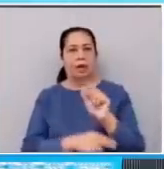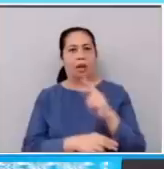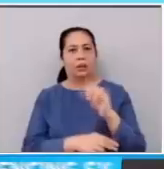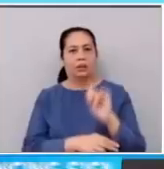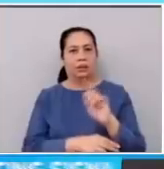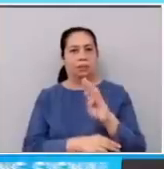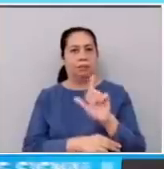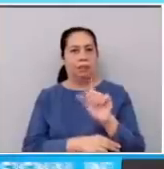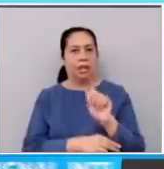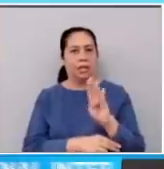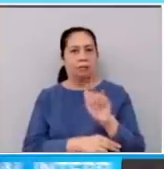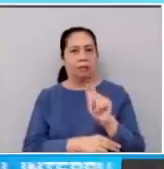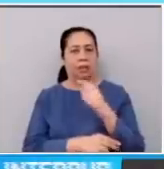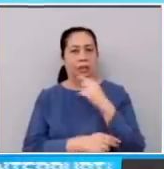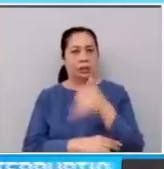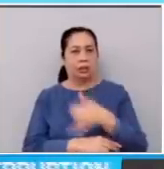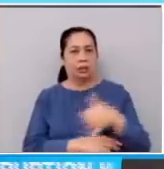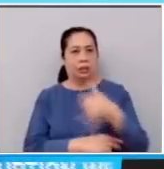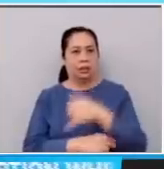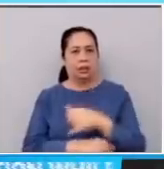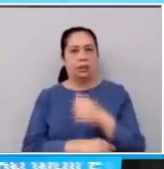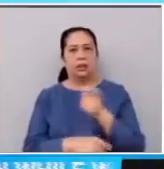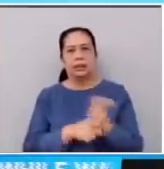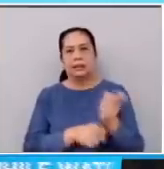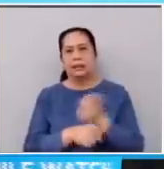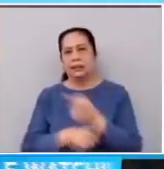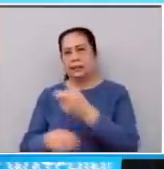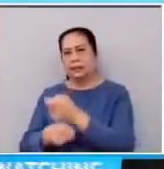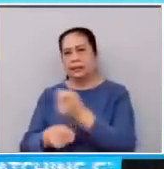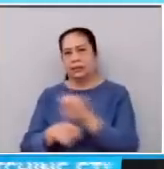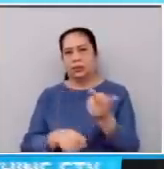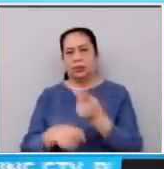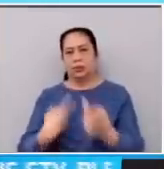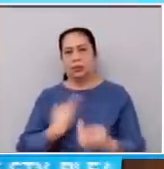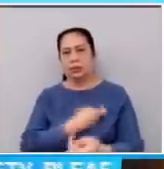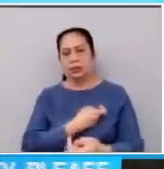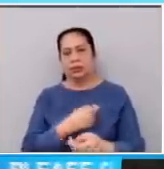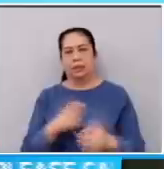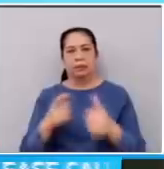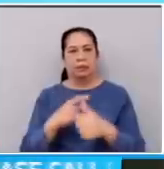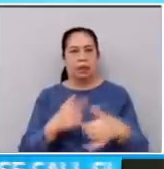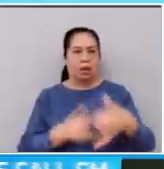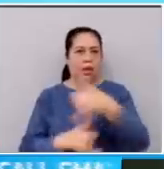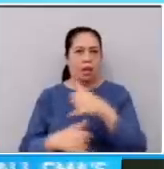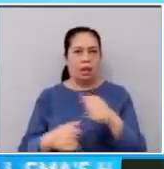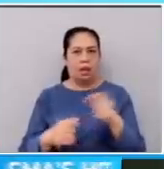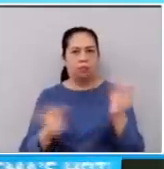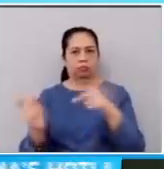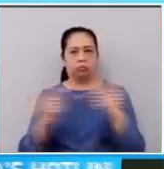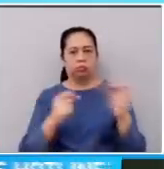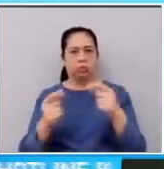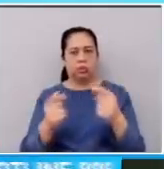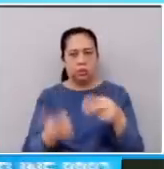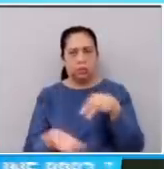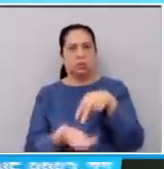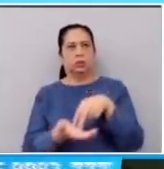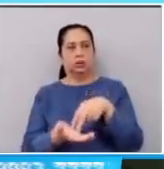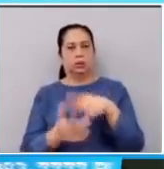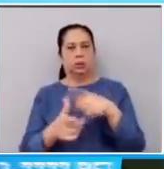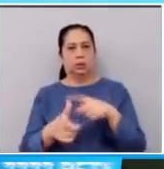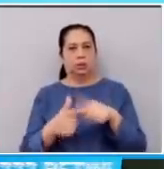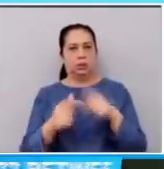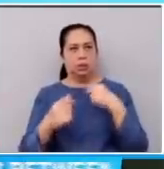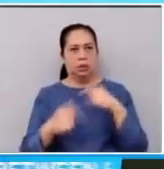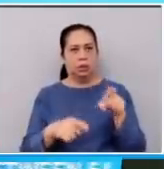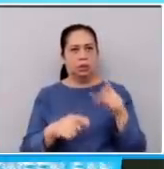sa kanilang kainuman, nagkapikunan daw ang dalawa. Nag-iinuman muna kami, tapos nagsagutan po sila. Tumayo na po ako, tapos yung pisang po yung siya,